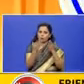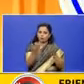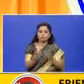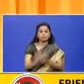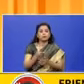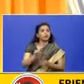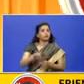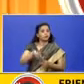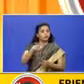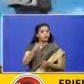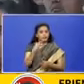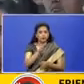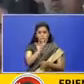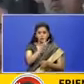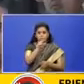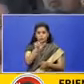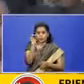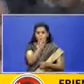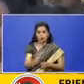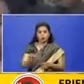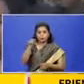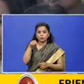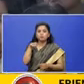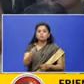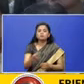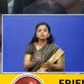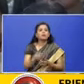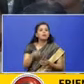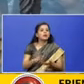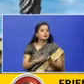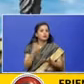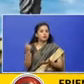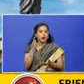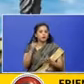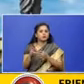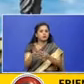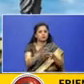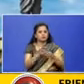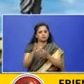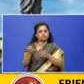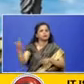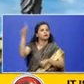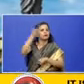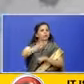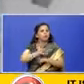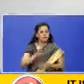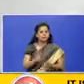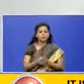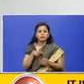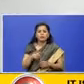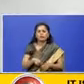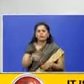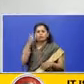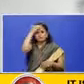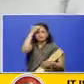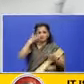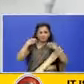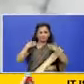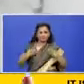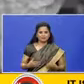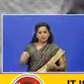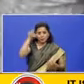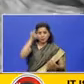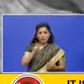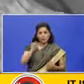कल 31 अक्टूबर को राष्ट्रीय एकता दिवस है। सरदार वल्लभ भाई पटेल जी की